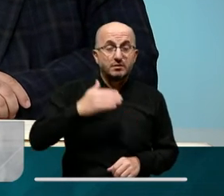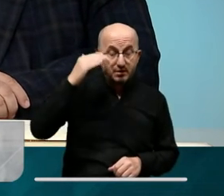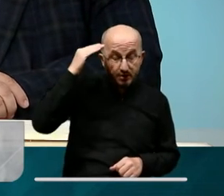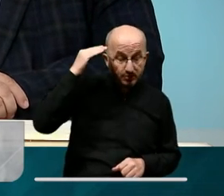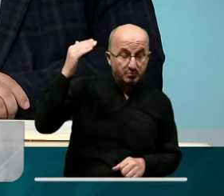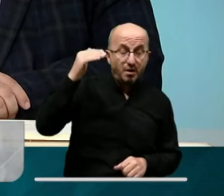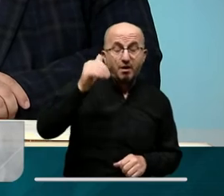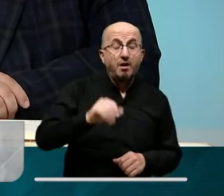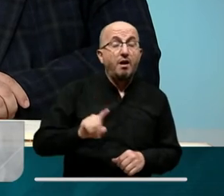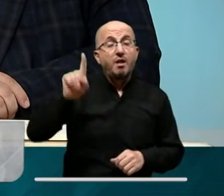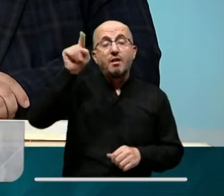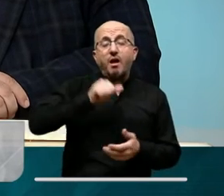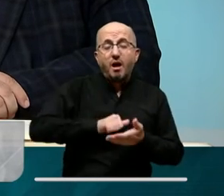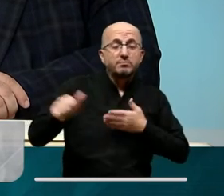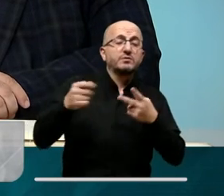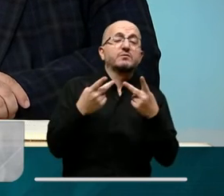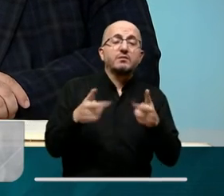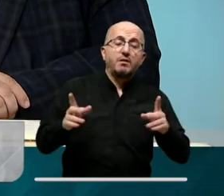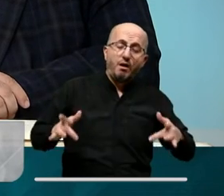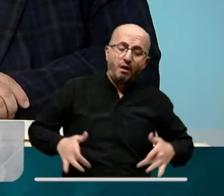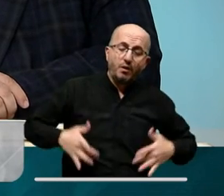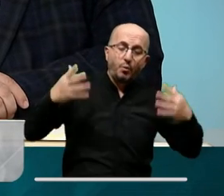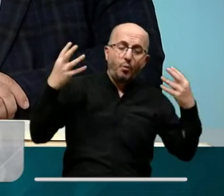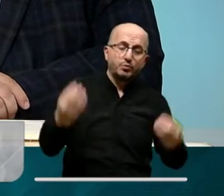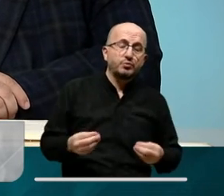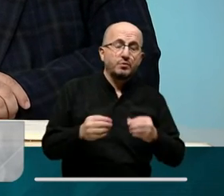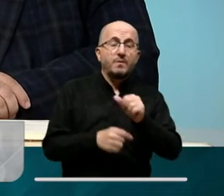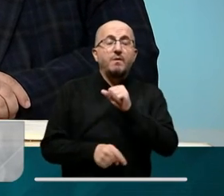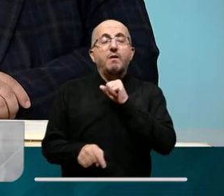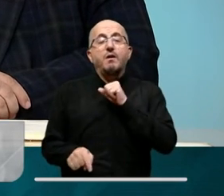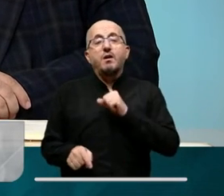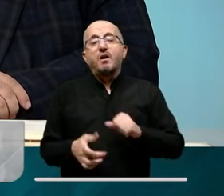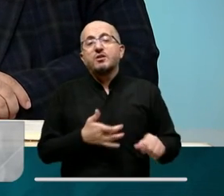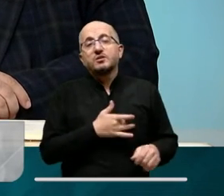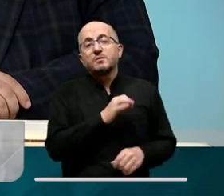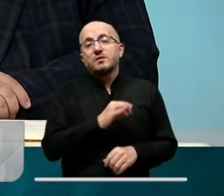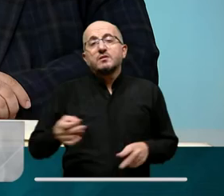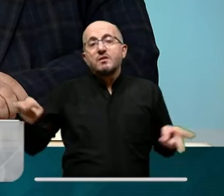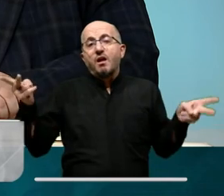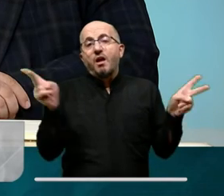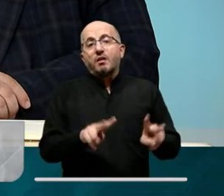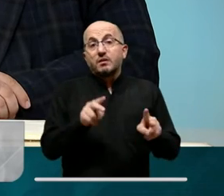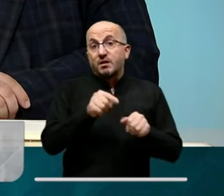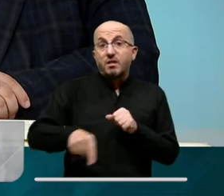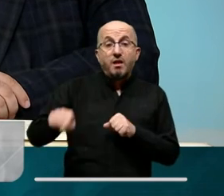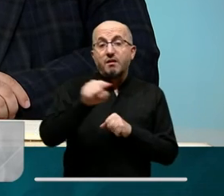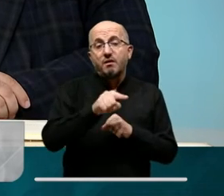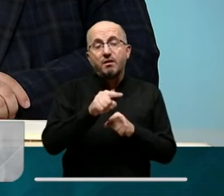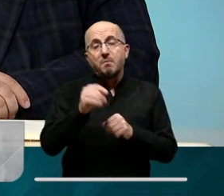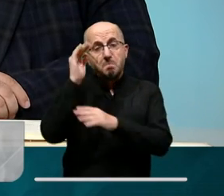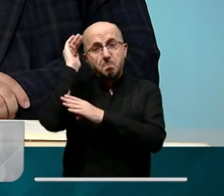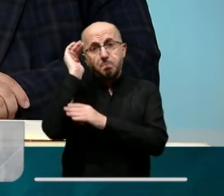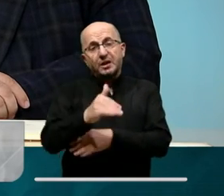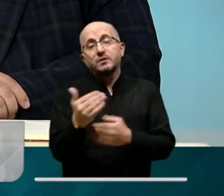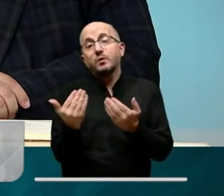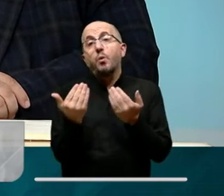EC Allah onların hepsinden razı olsun onları hunharca katledenlere beddua